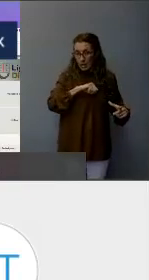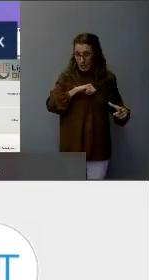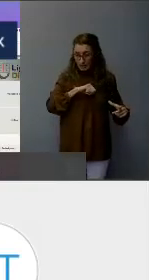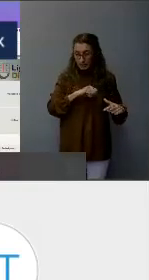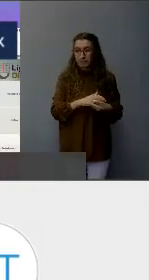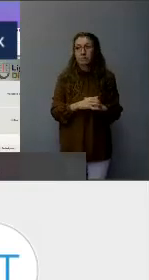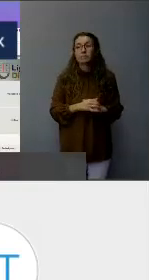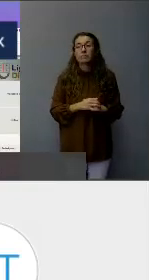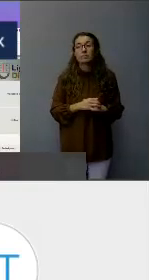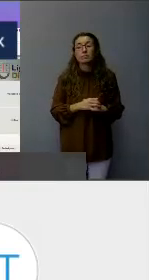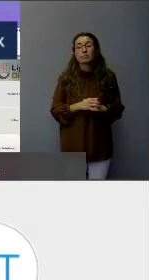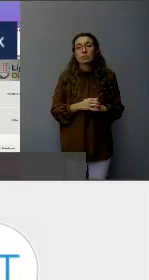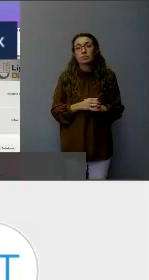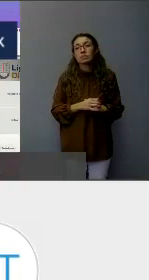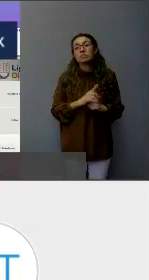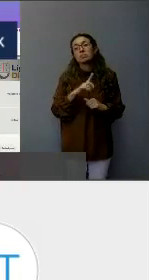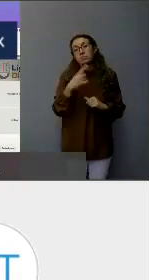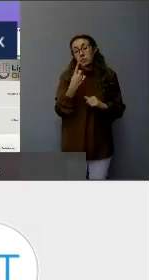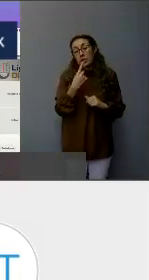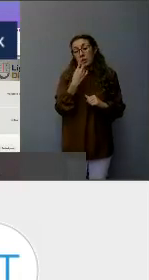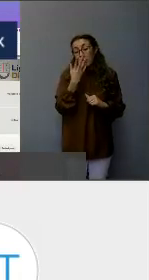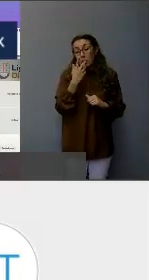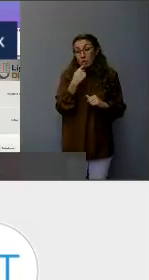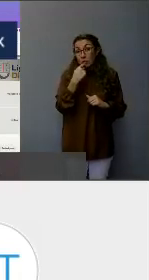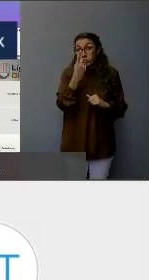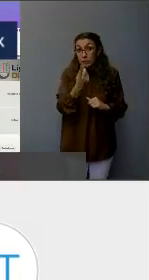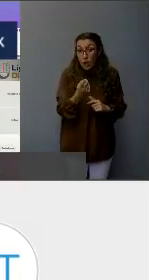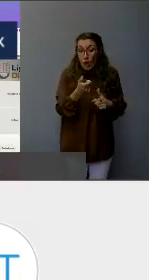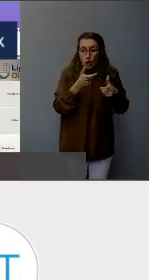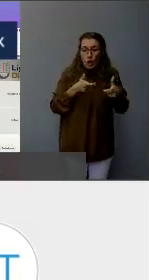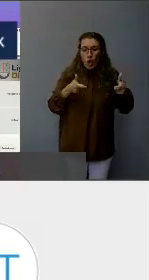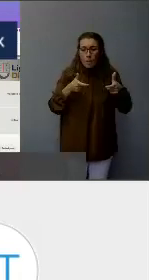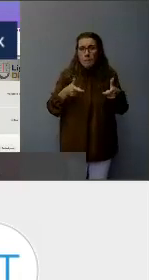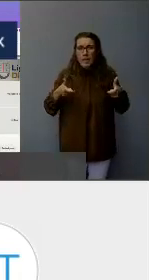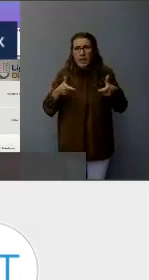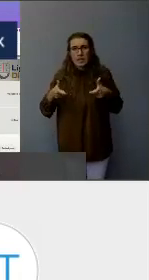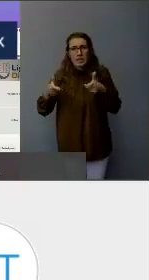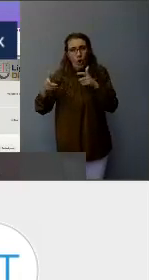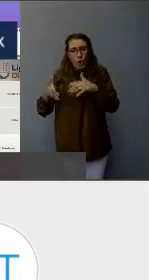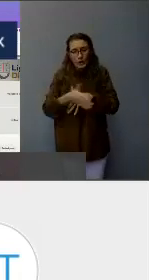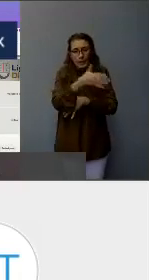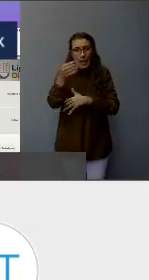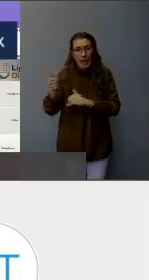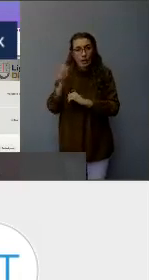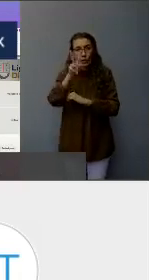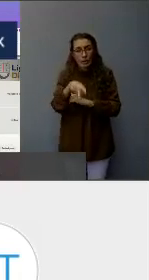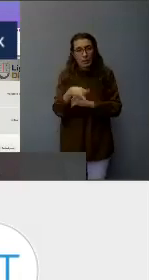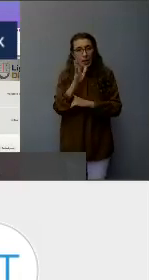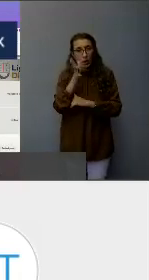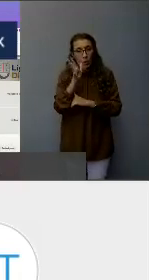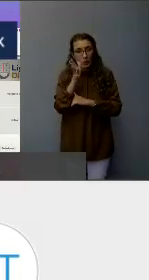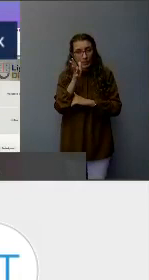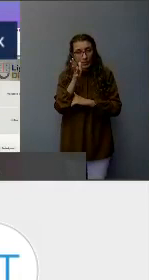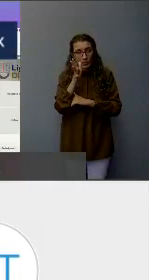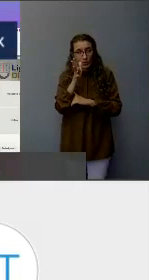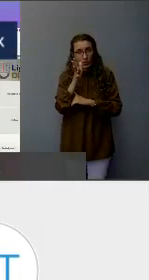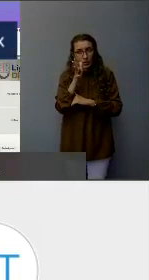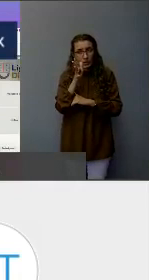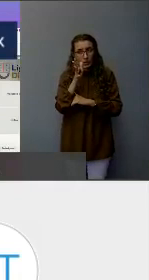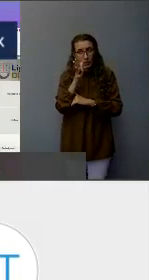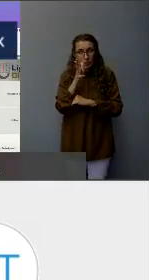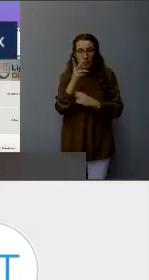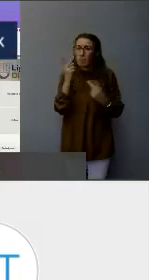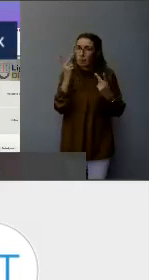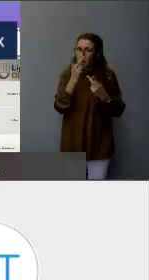cita poi che nel corso delle commissioni del 2015 tra le molte associazioni